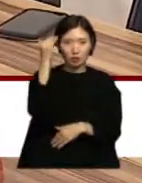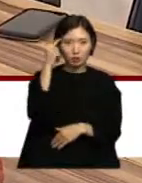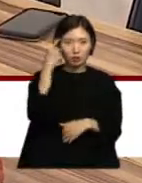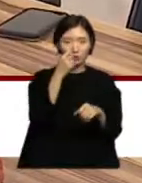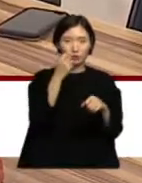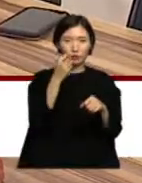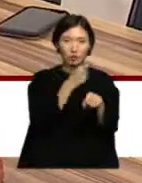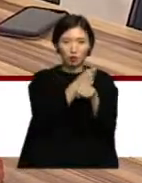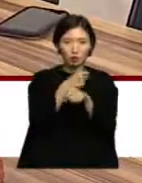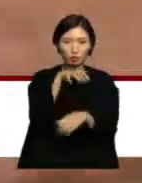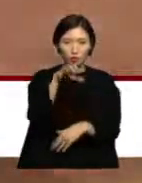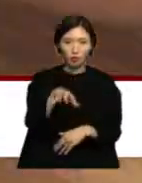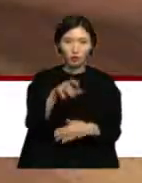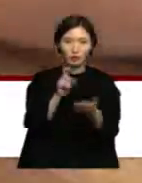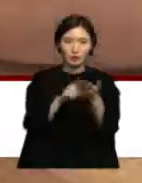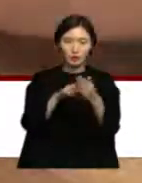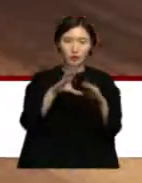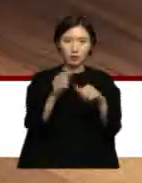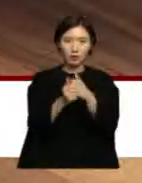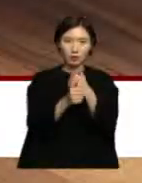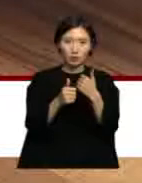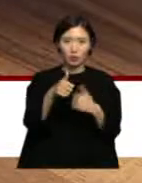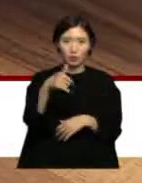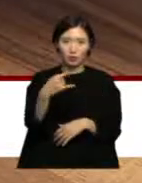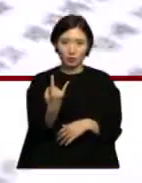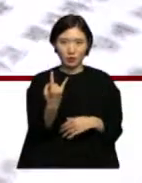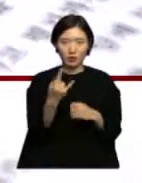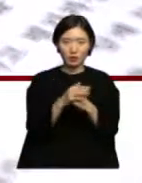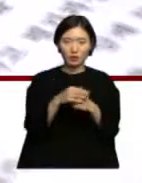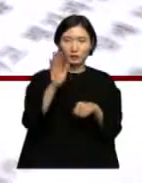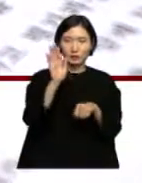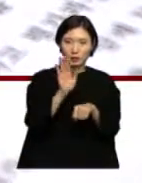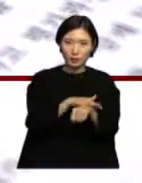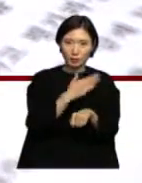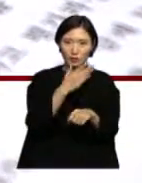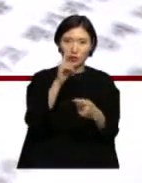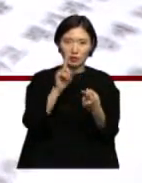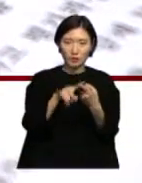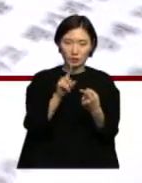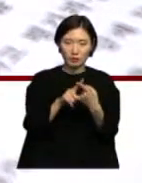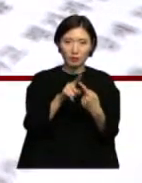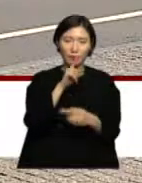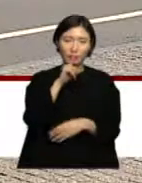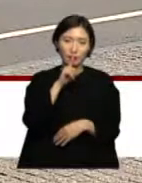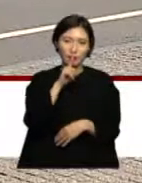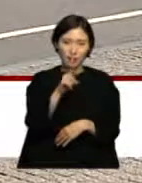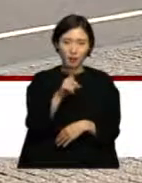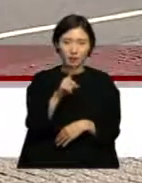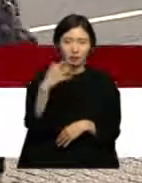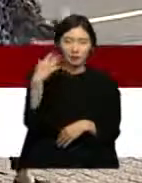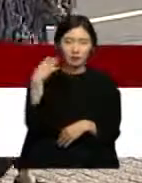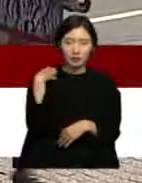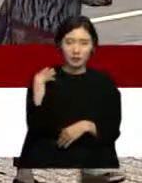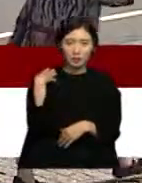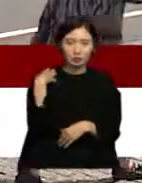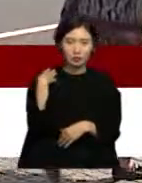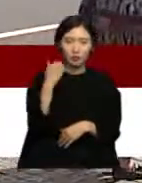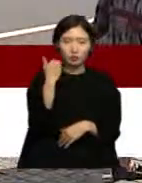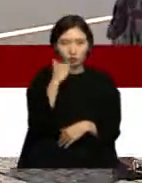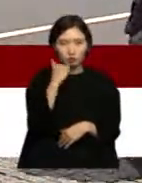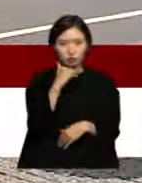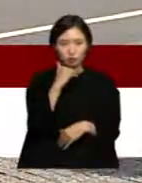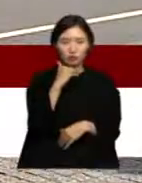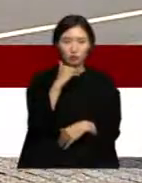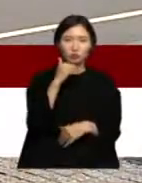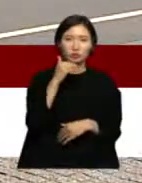반대 비상대책위원회가 부실한 추천 과정을 꼬집으면서 책임 소재 논란이 불거진 겁니다. 비대위는 추천